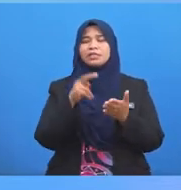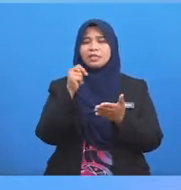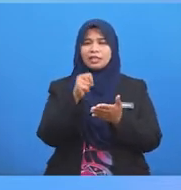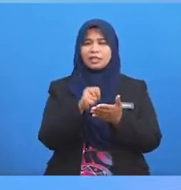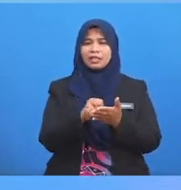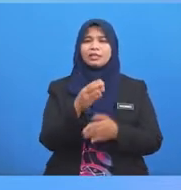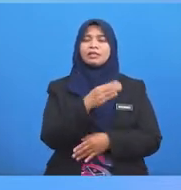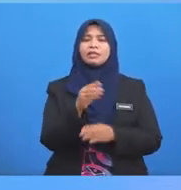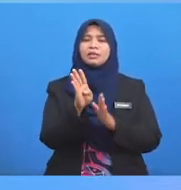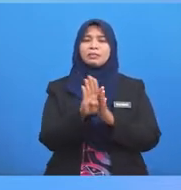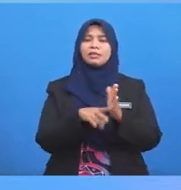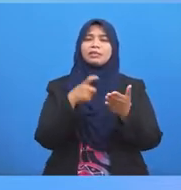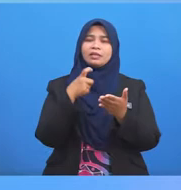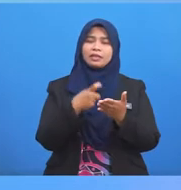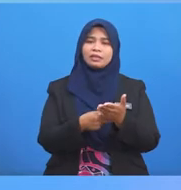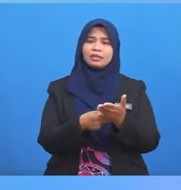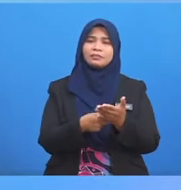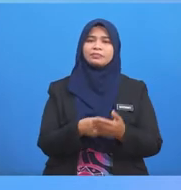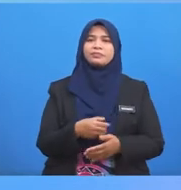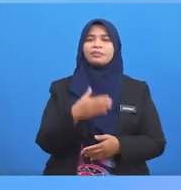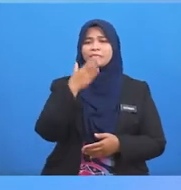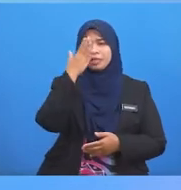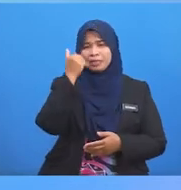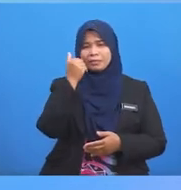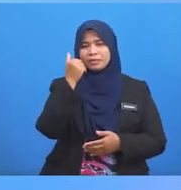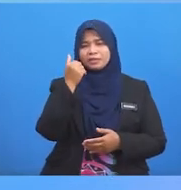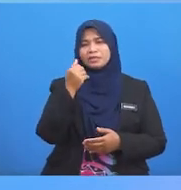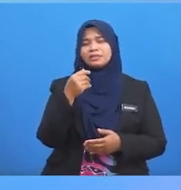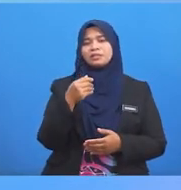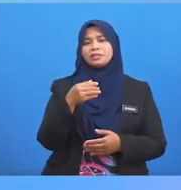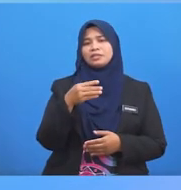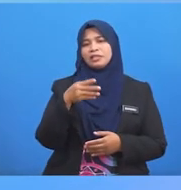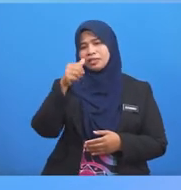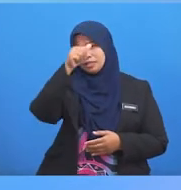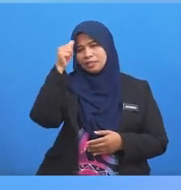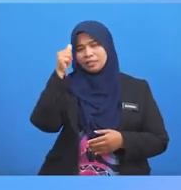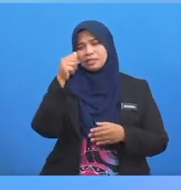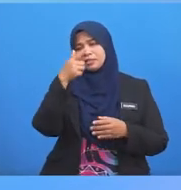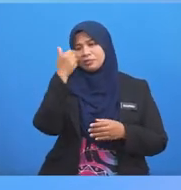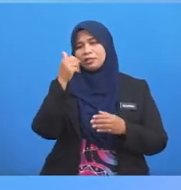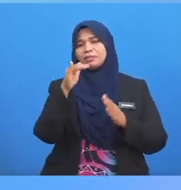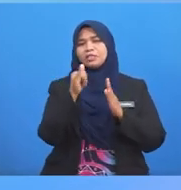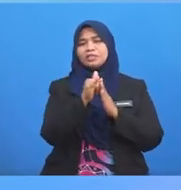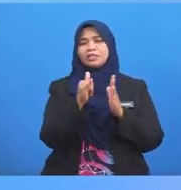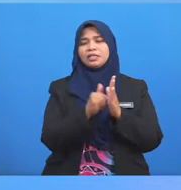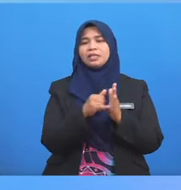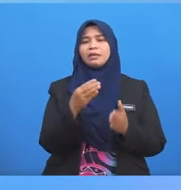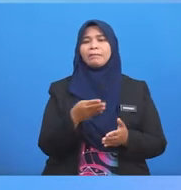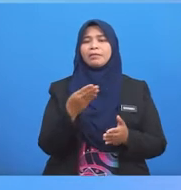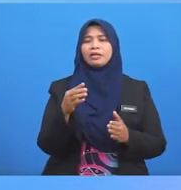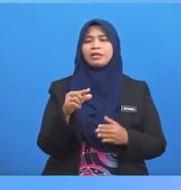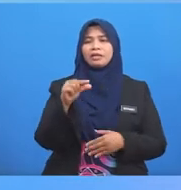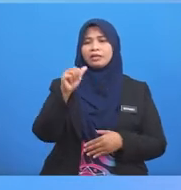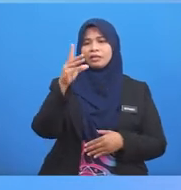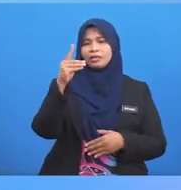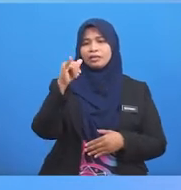dan berharga. Mengapa sih jawapannya? Sebab syarat barang gadaian tidak cukup setakat